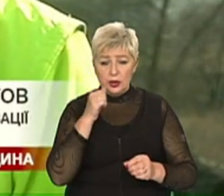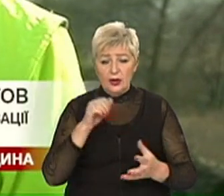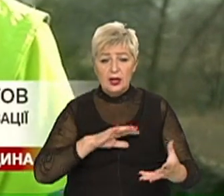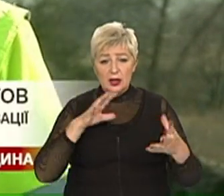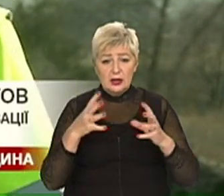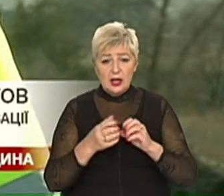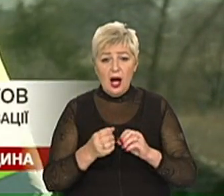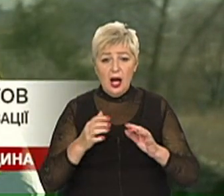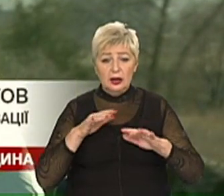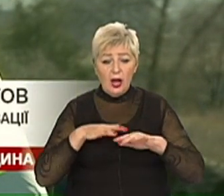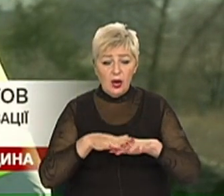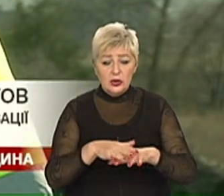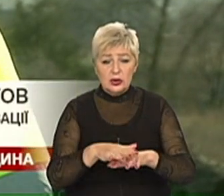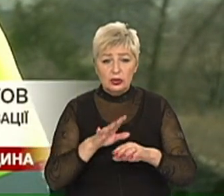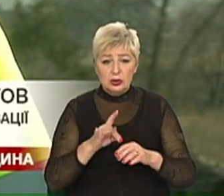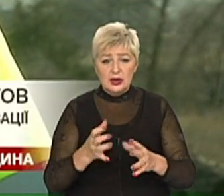дорожнього одягу складає